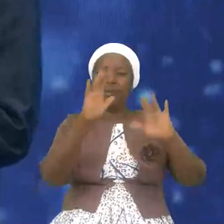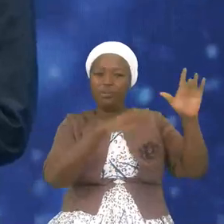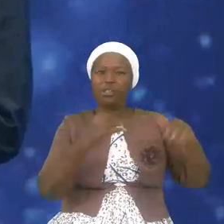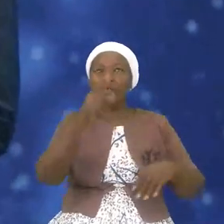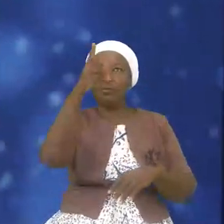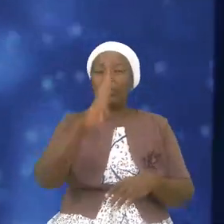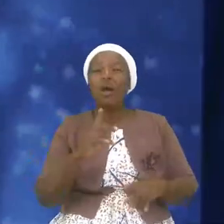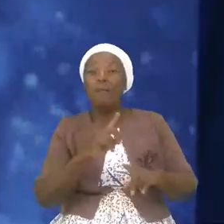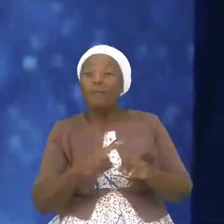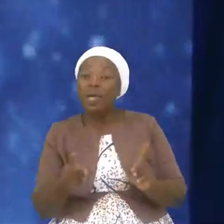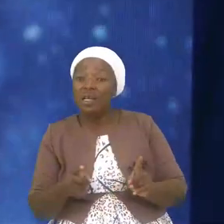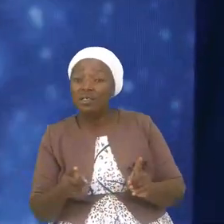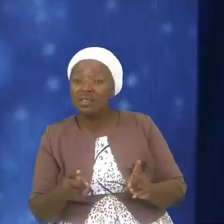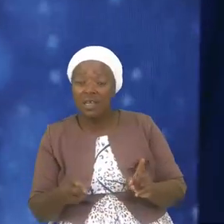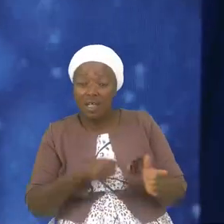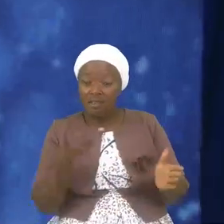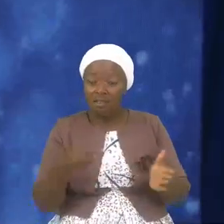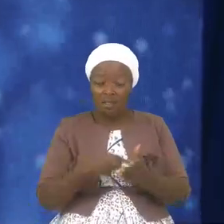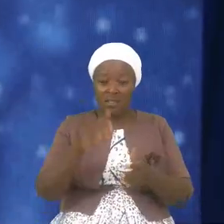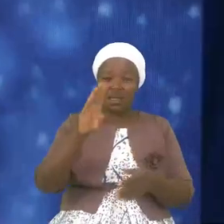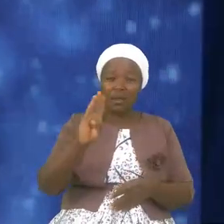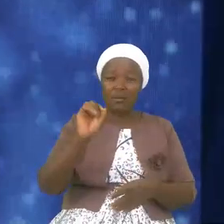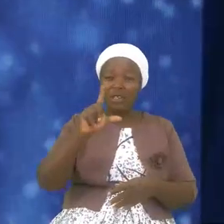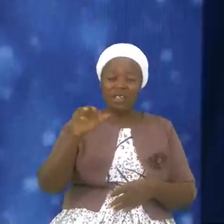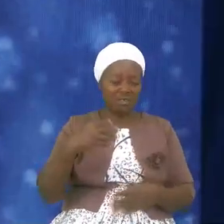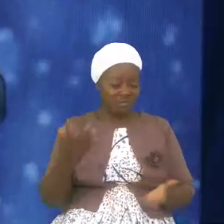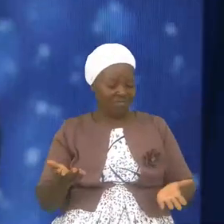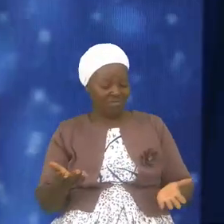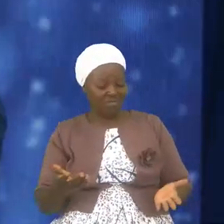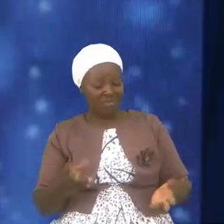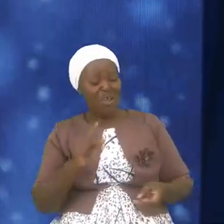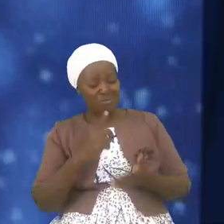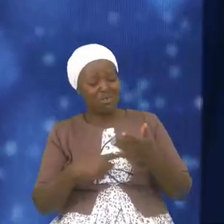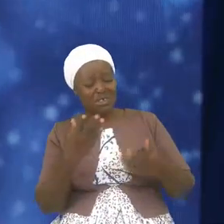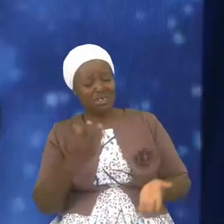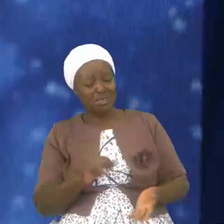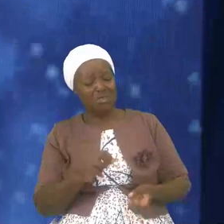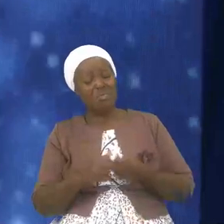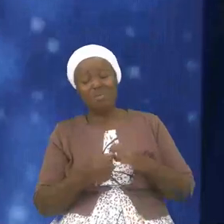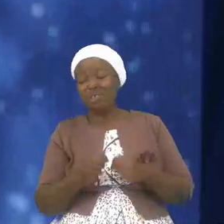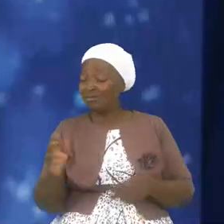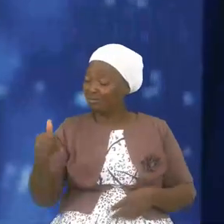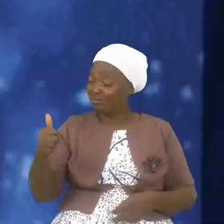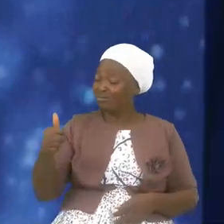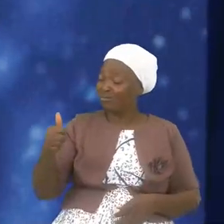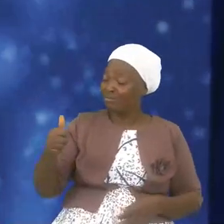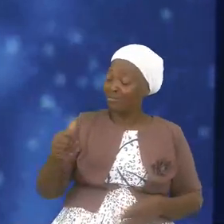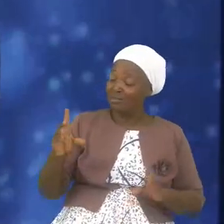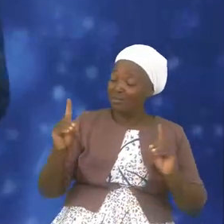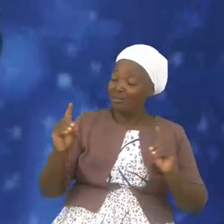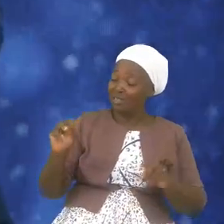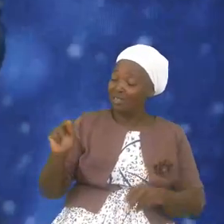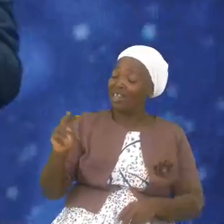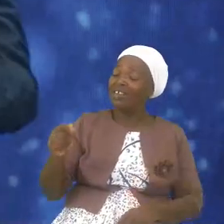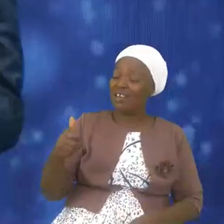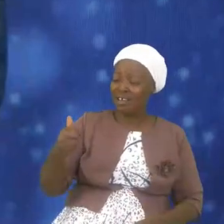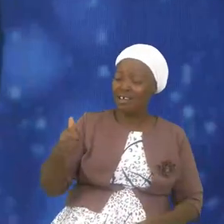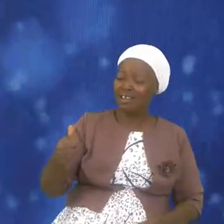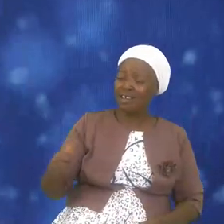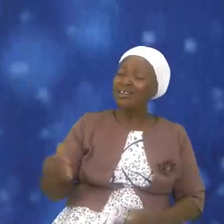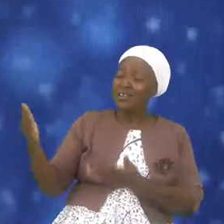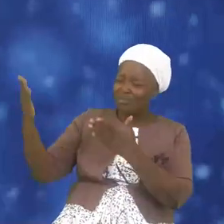Dieu. Il agissait. D'accord, Daniel, ça c'est bon. Amenez-moi une chaîne,